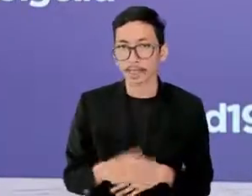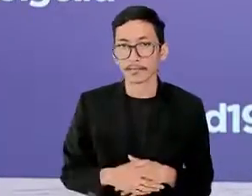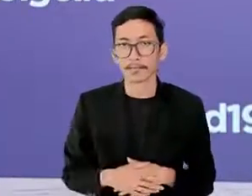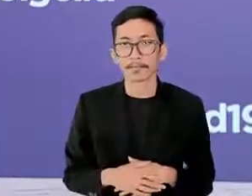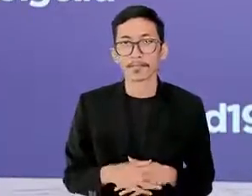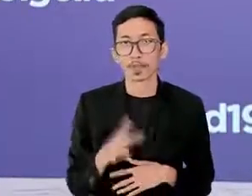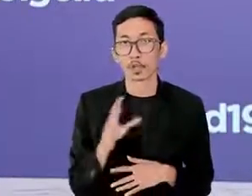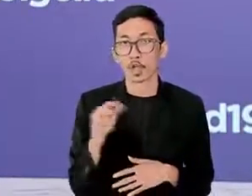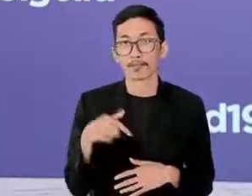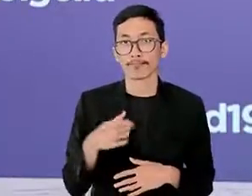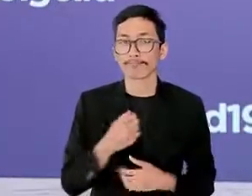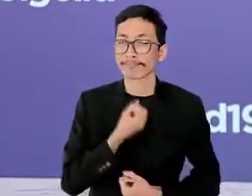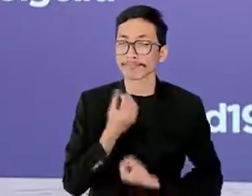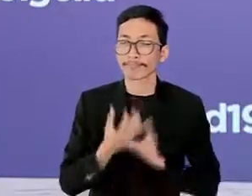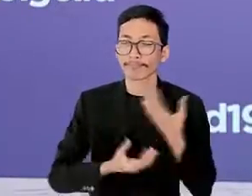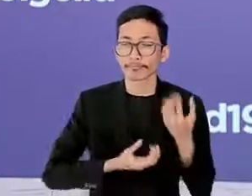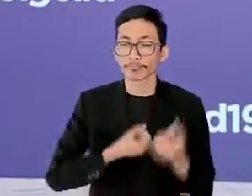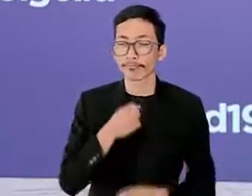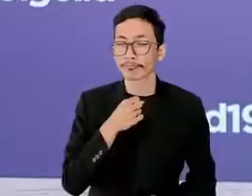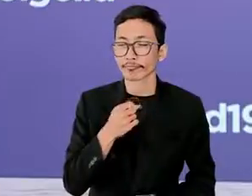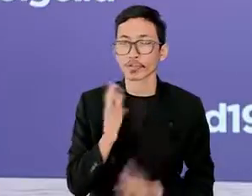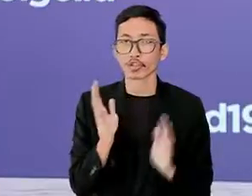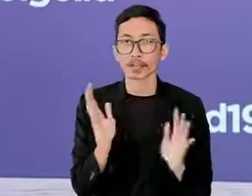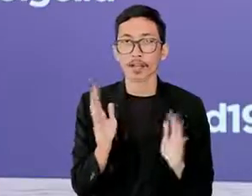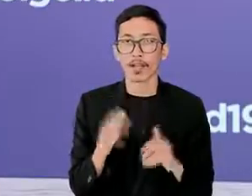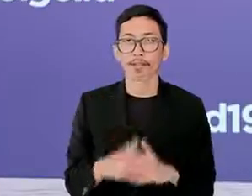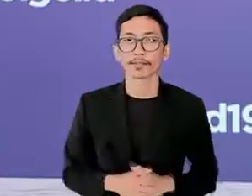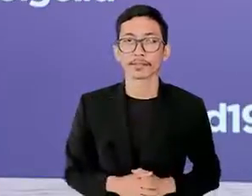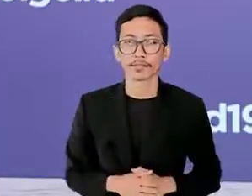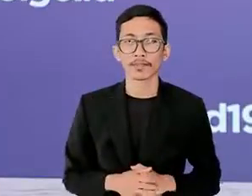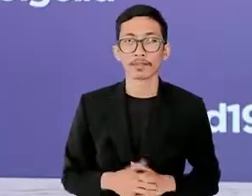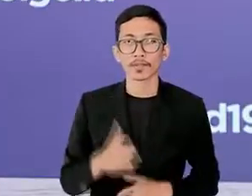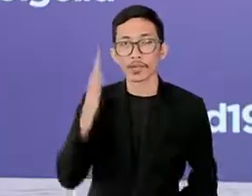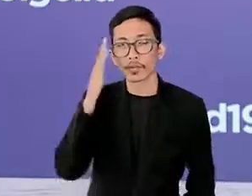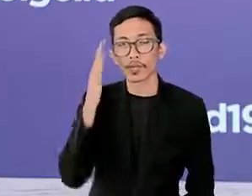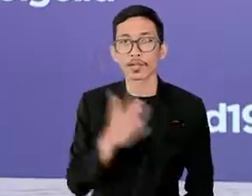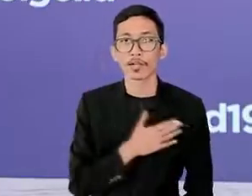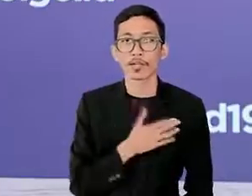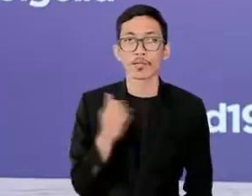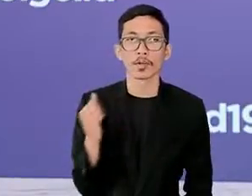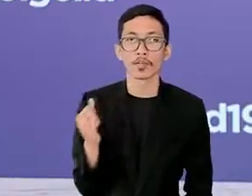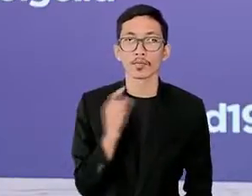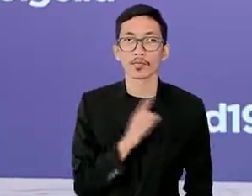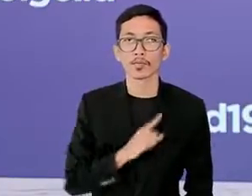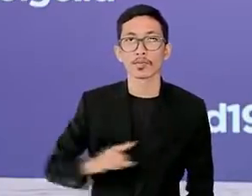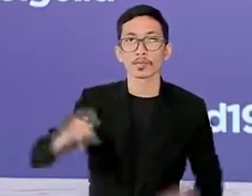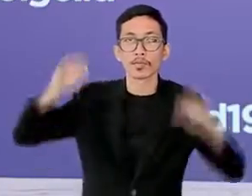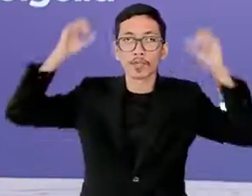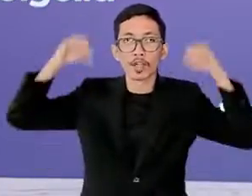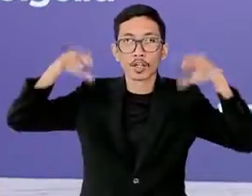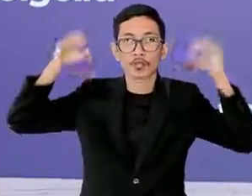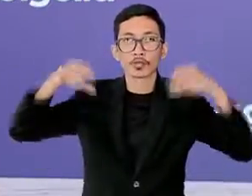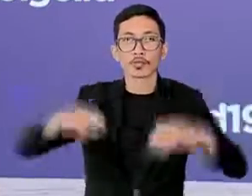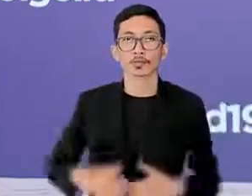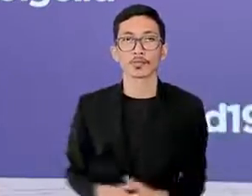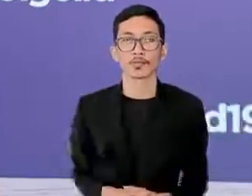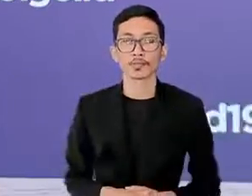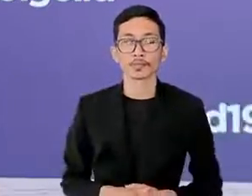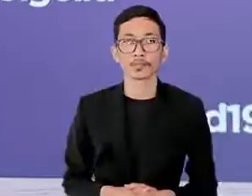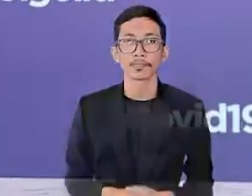sore hari ini selesai terima kasih wassalamualaikum warahmatullahi wabarakatuh